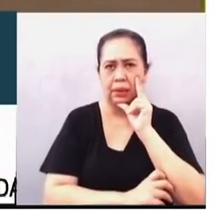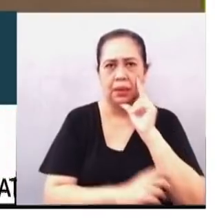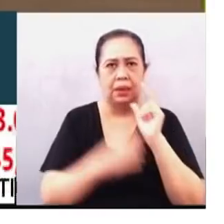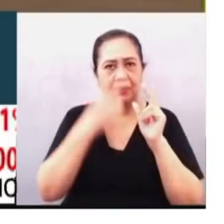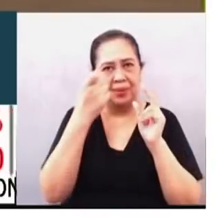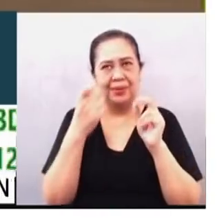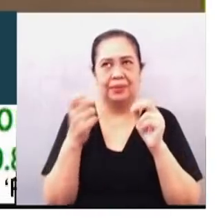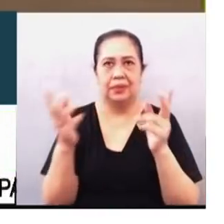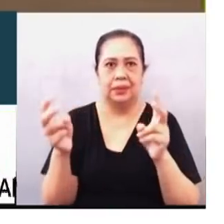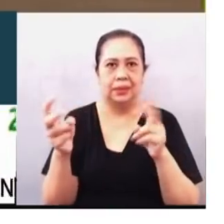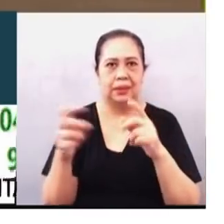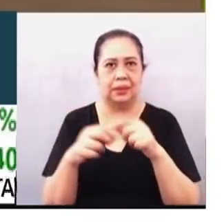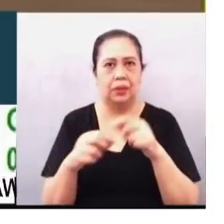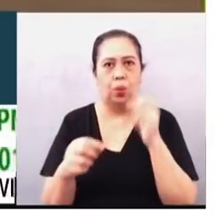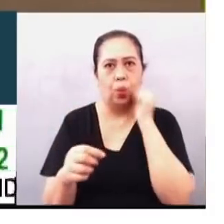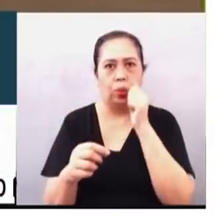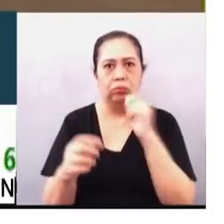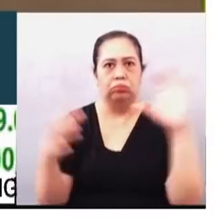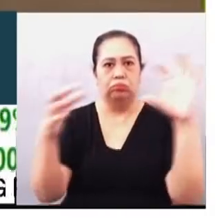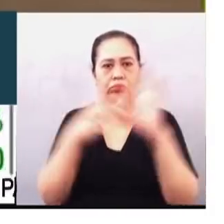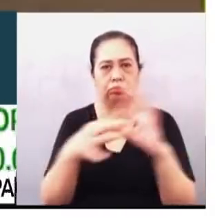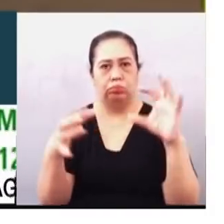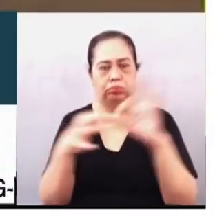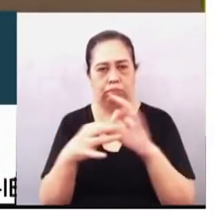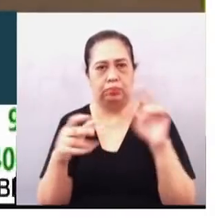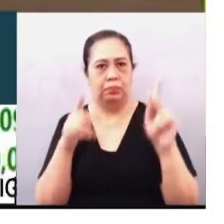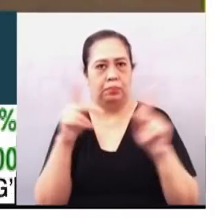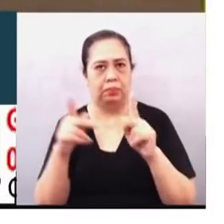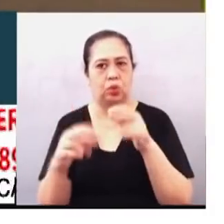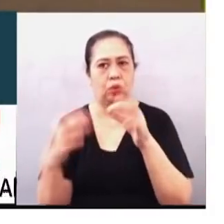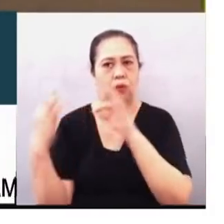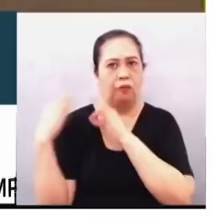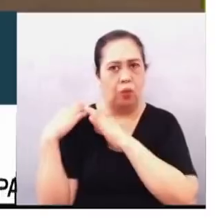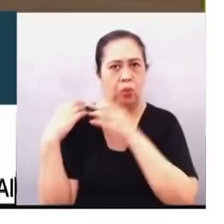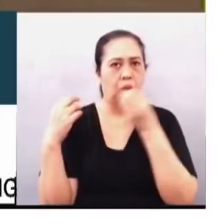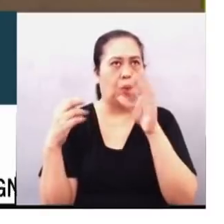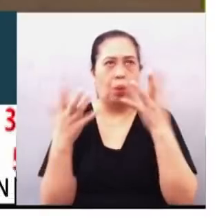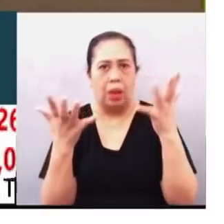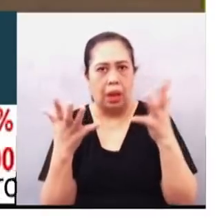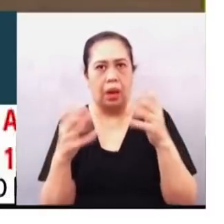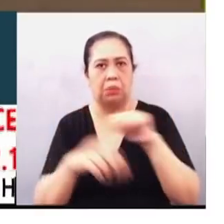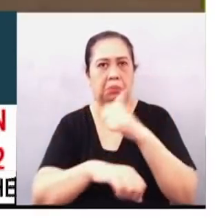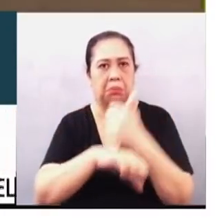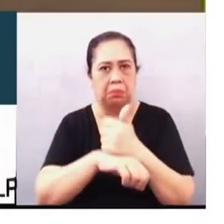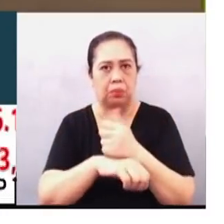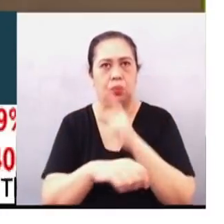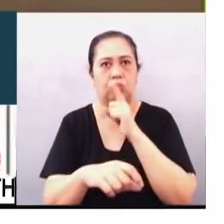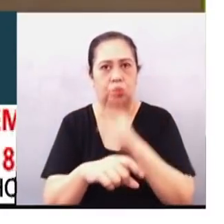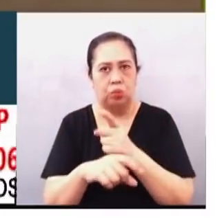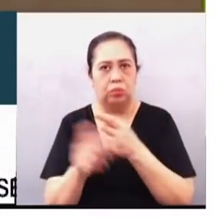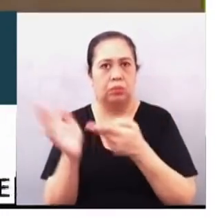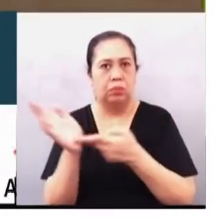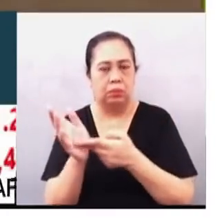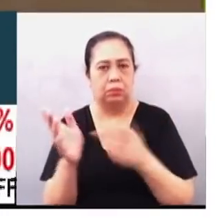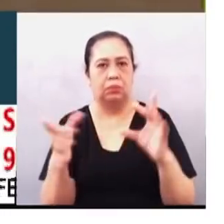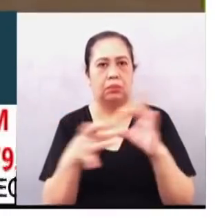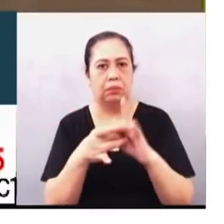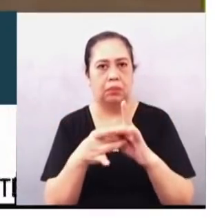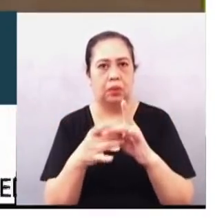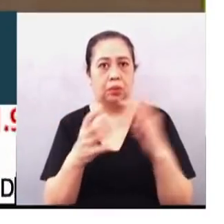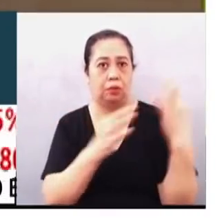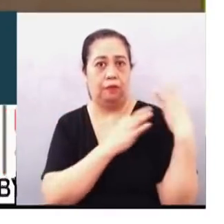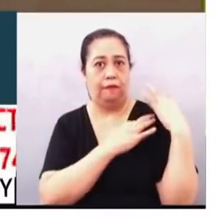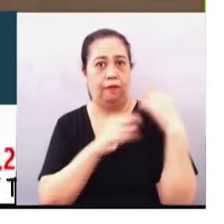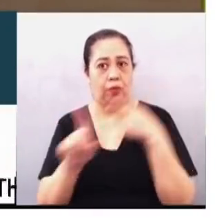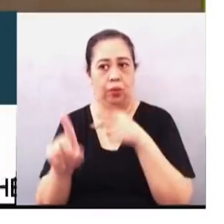dahil nga pilit na ililing sa kanya yung tao. May kasalanan mawala o na-establish man o hindi yung culpability ng isang